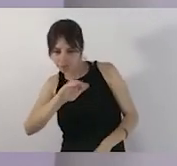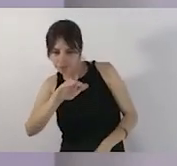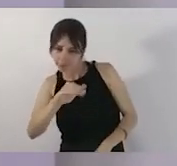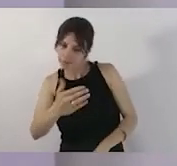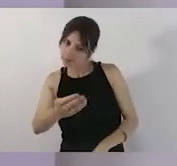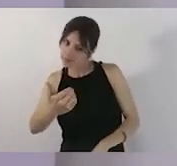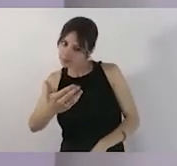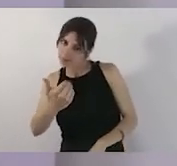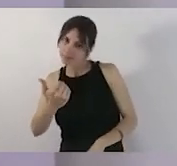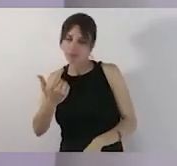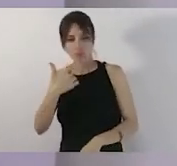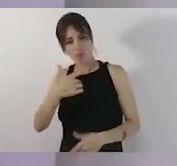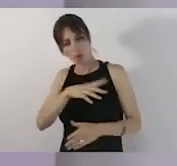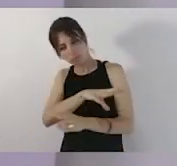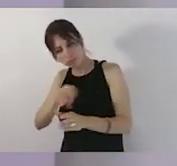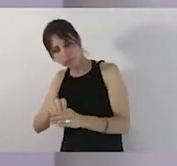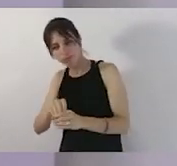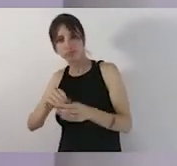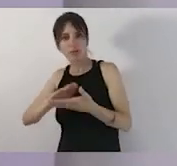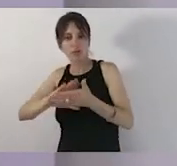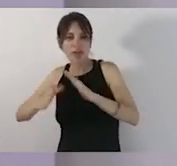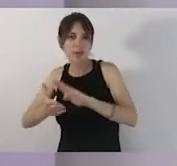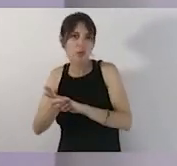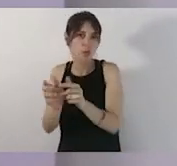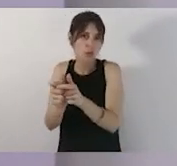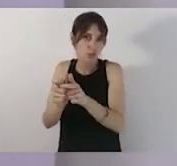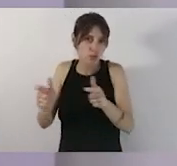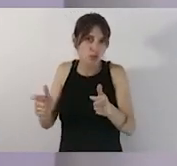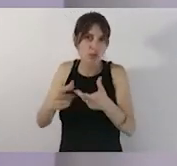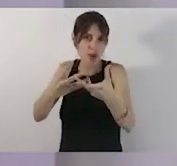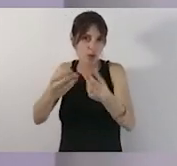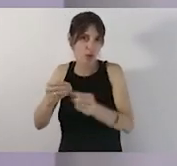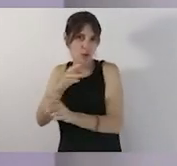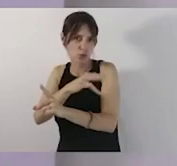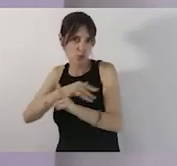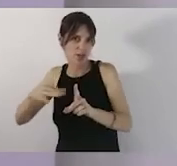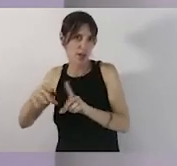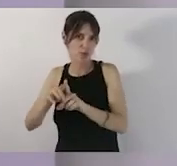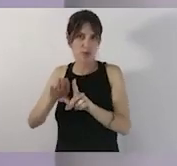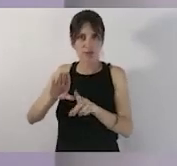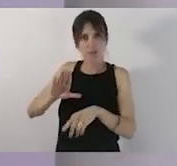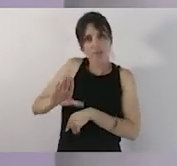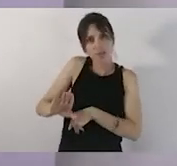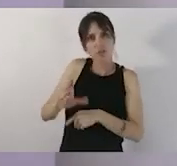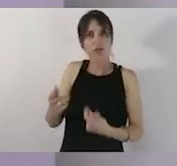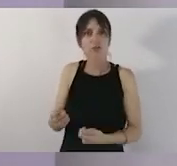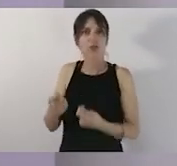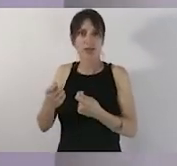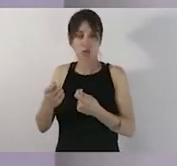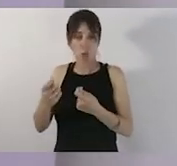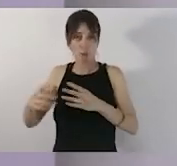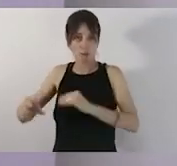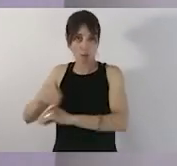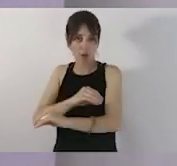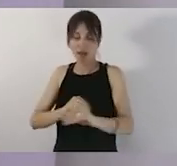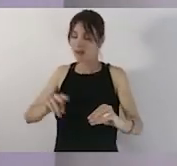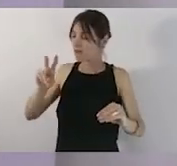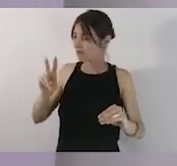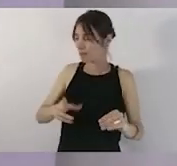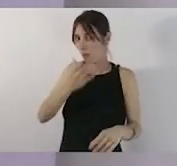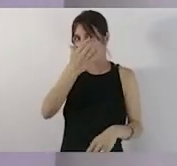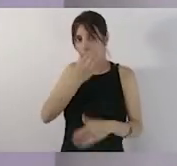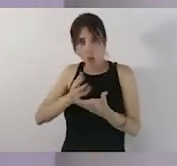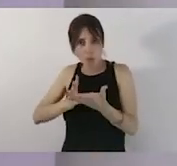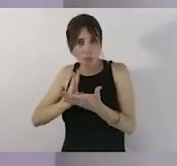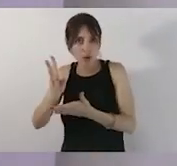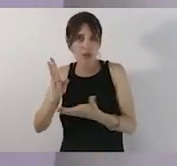structures d'accueil social et d'éducation populaire. Donc beau, très beau projet, et ça fait très plaisir de le voir